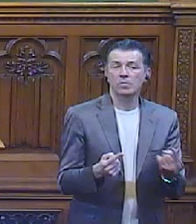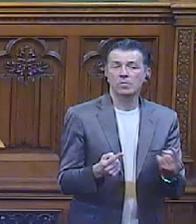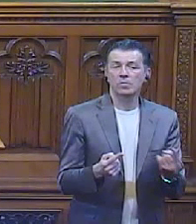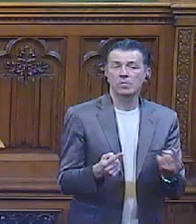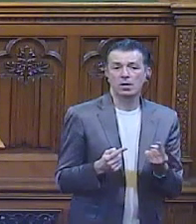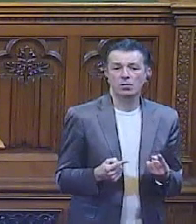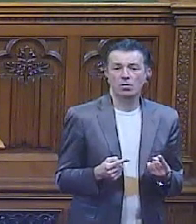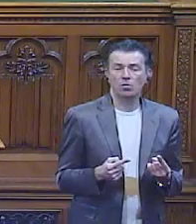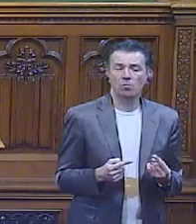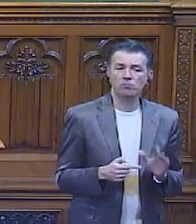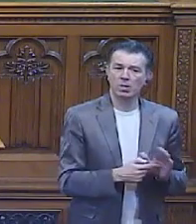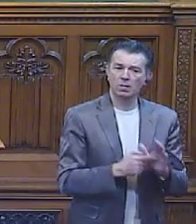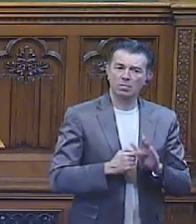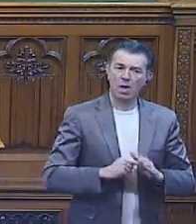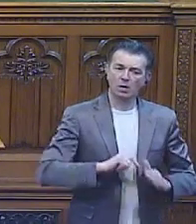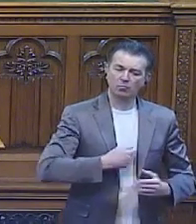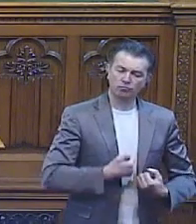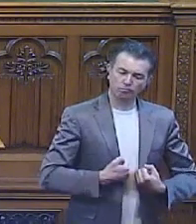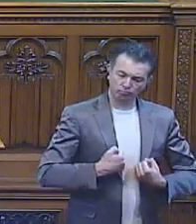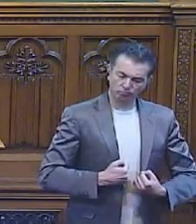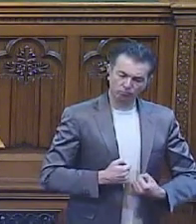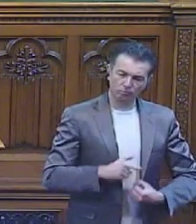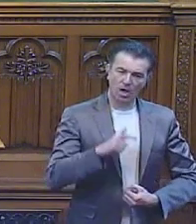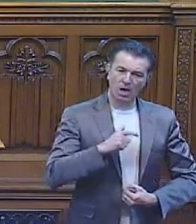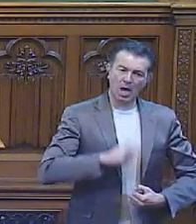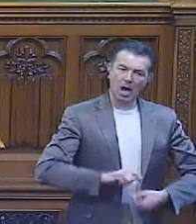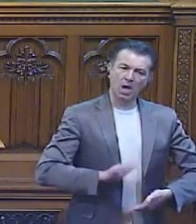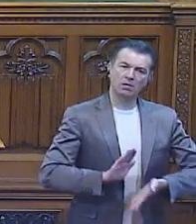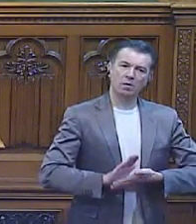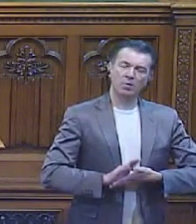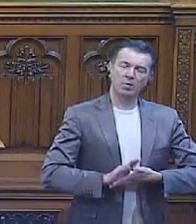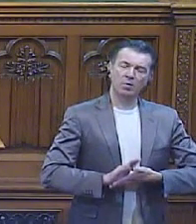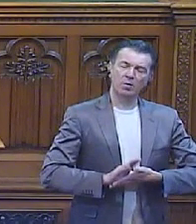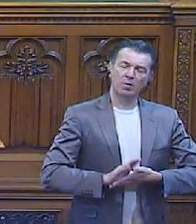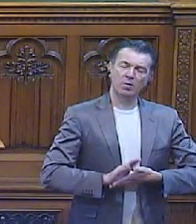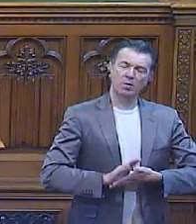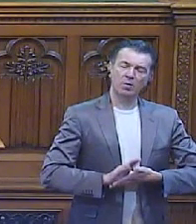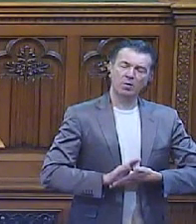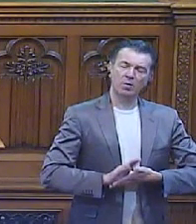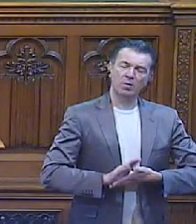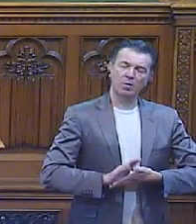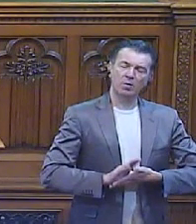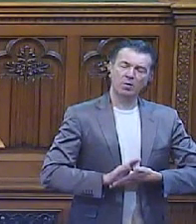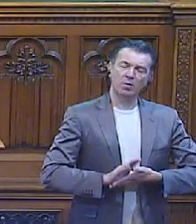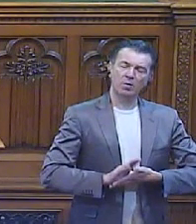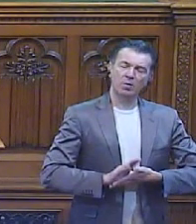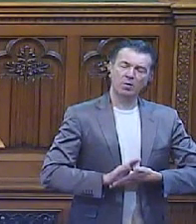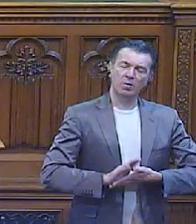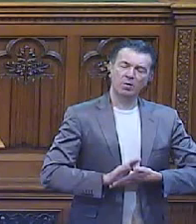Situation Haltung gezeigt und Charakter bewiesen. Sie haben